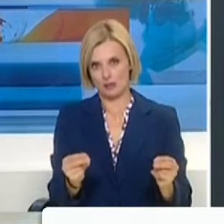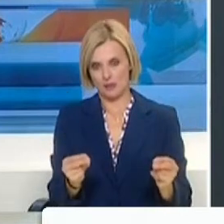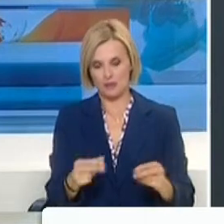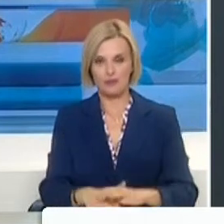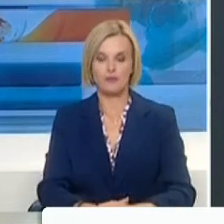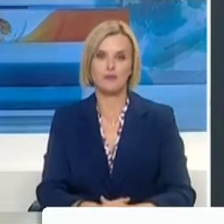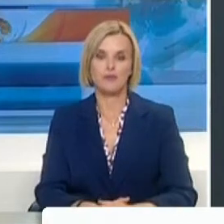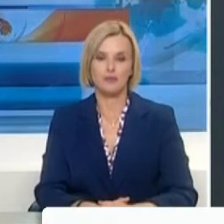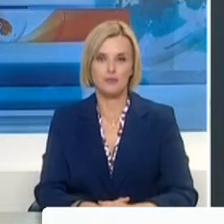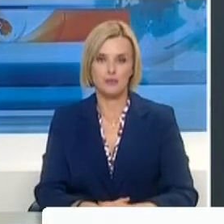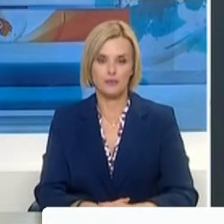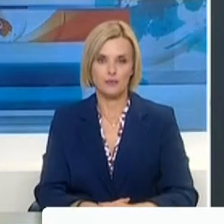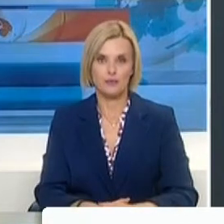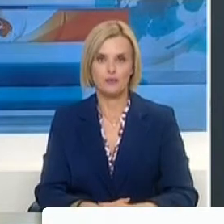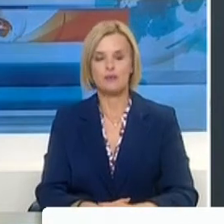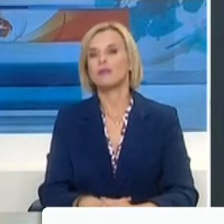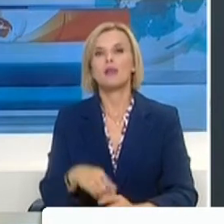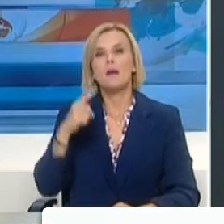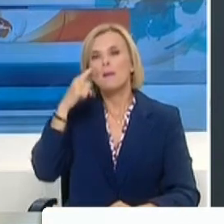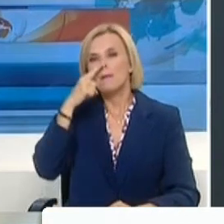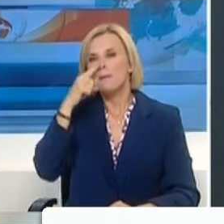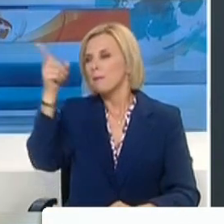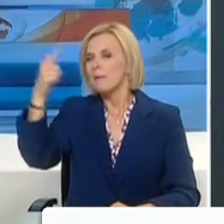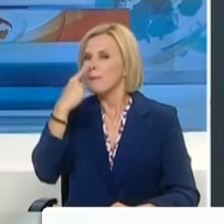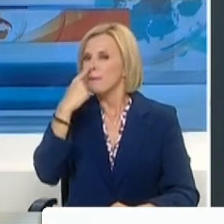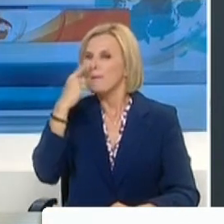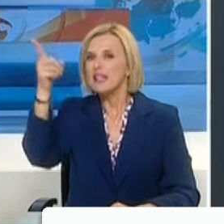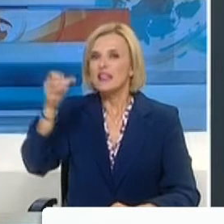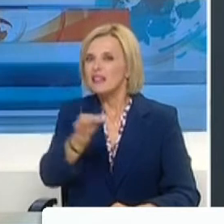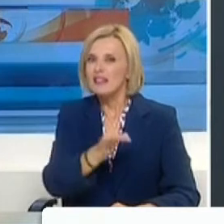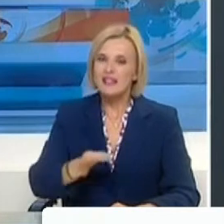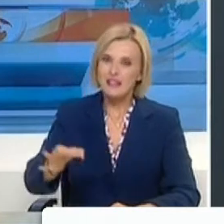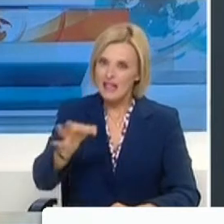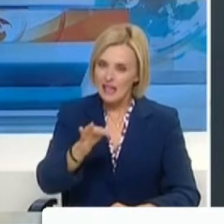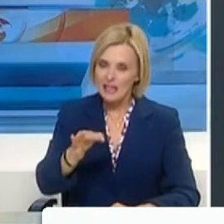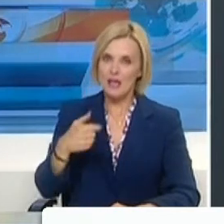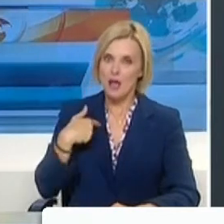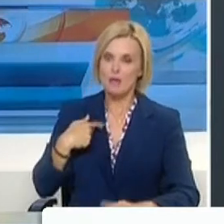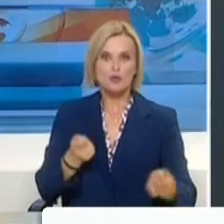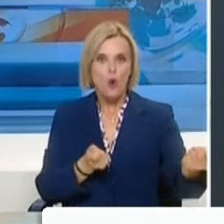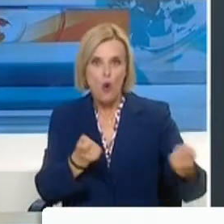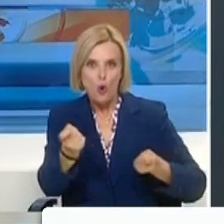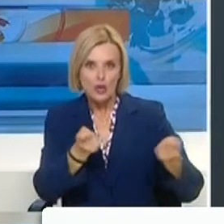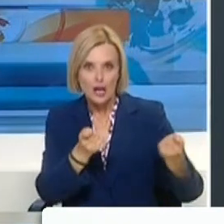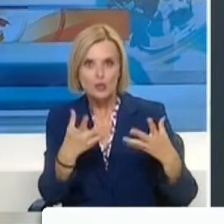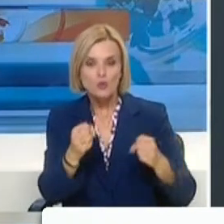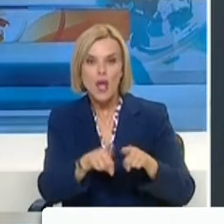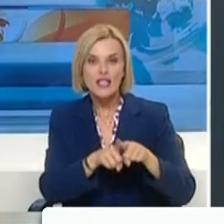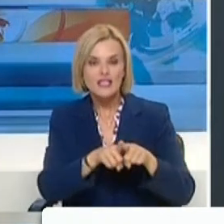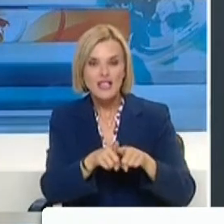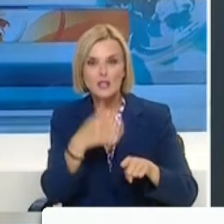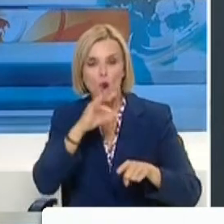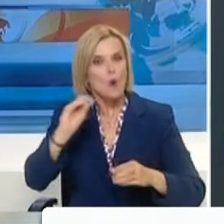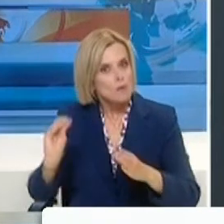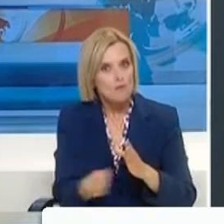επαληθεύσεις. Τέλος, στη Λέσβο και σε συνέχεια του επιχειρησιακού σχεδίου που αφορά στην ιχνηλάτιση μετά τα